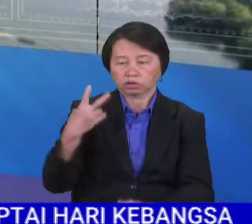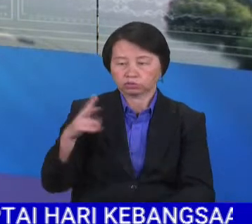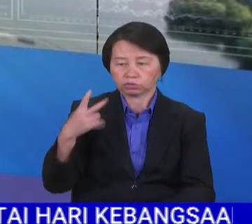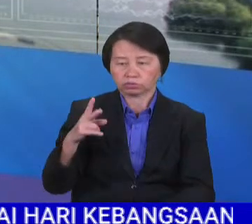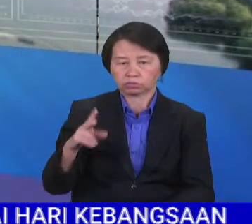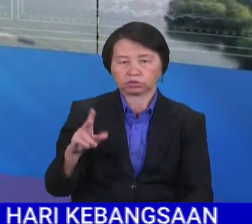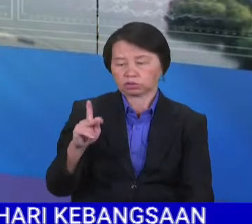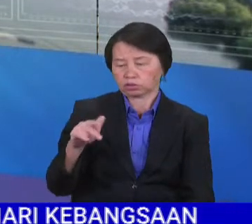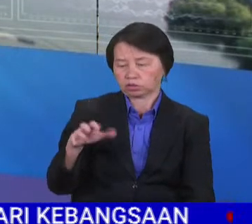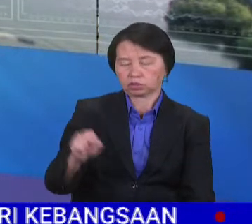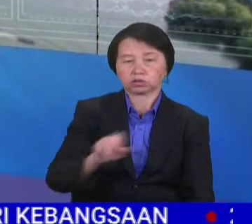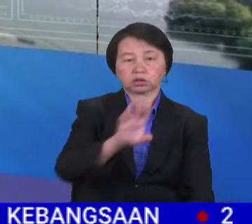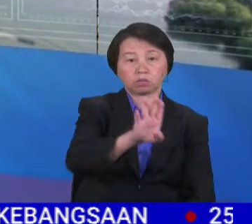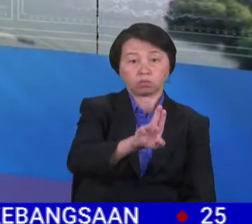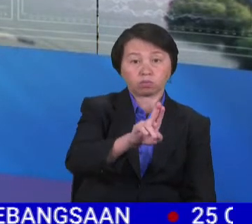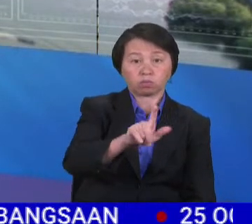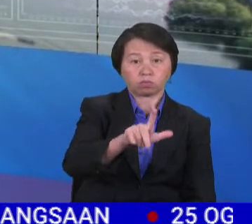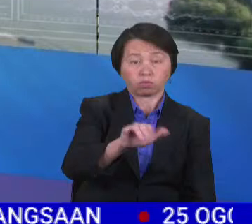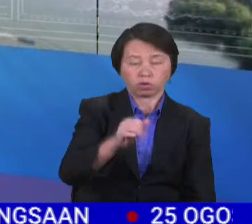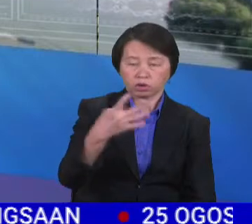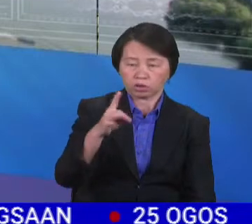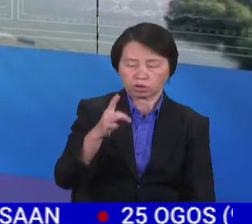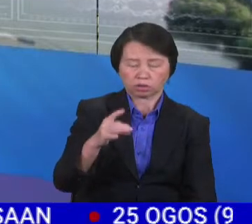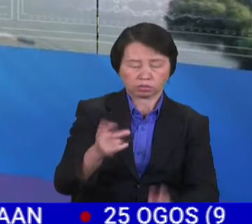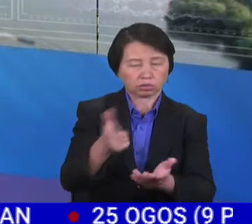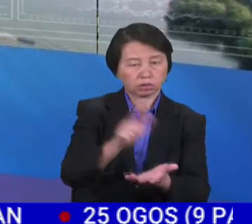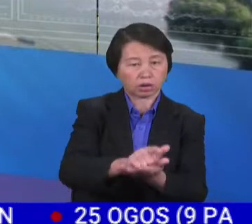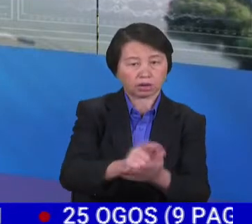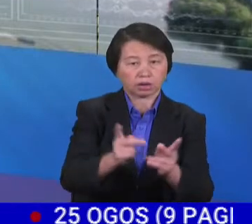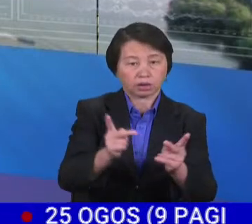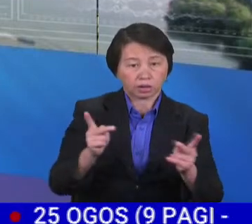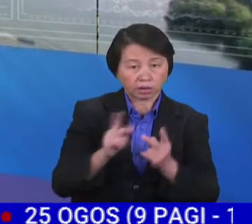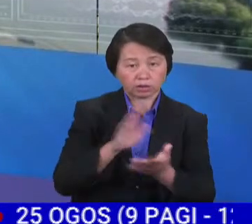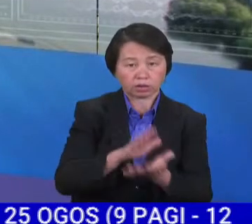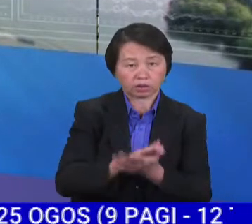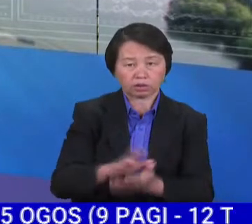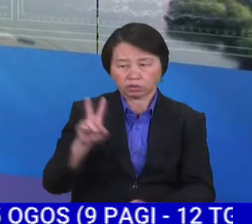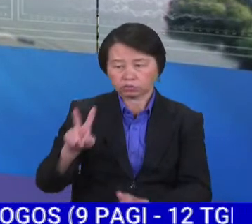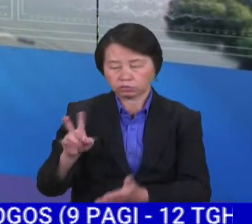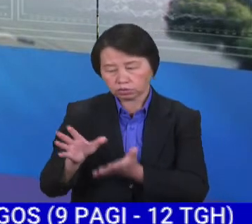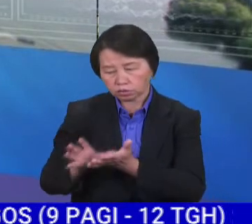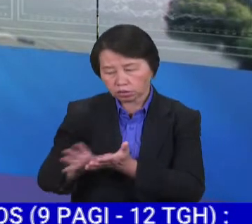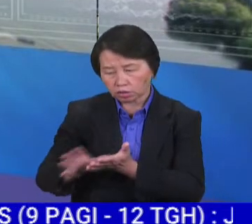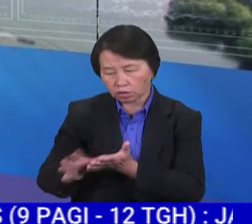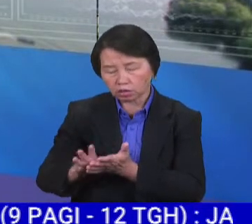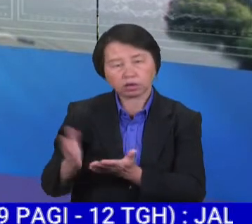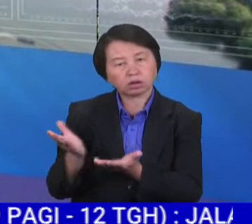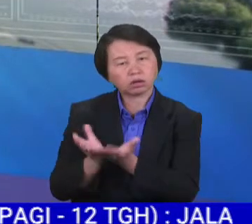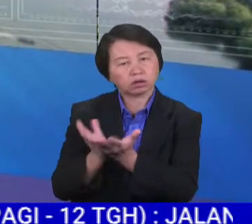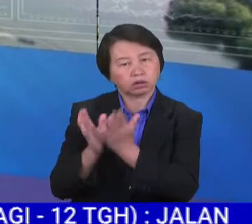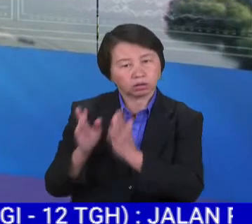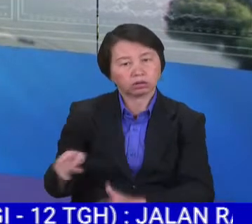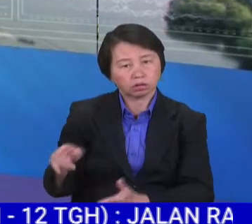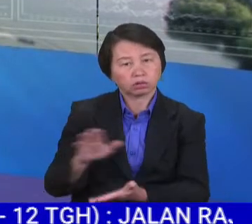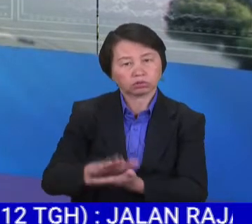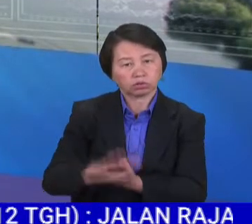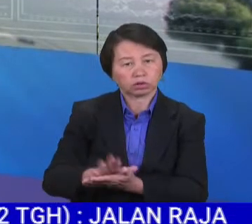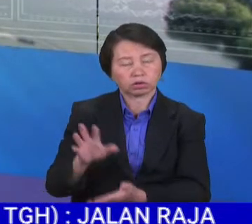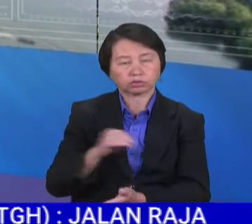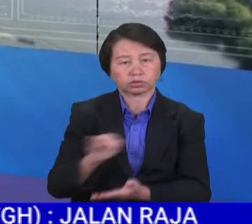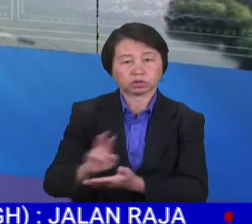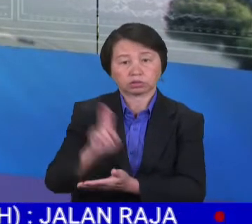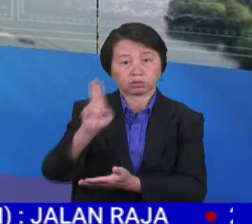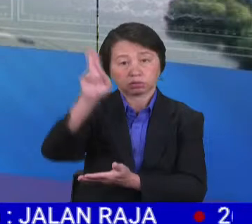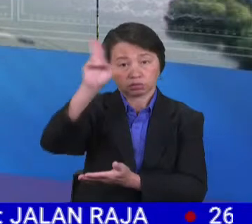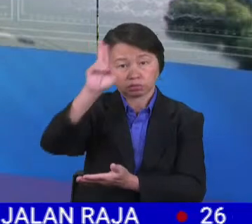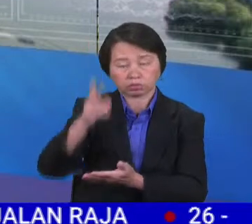smule melibatkan 18 pelajar dilaporkan di kawasan Kota Kinabalu mereka educational ya Dadah melibatkan pelajar sekolah dan institusi